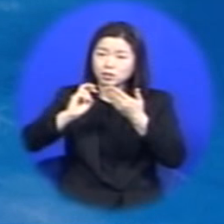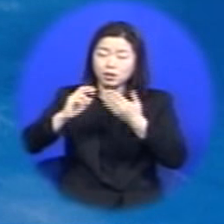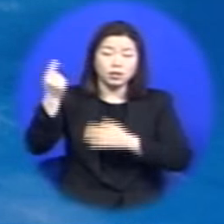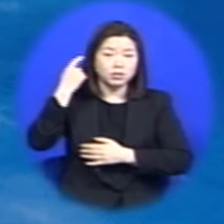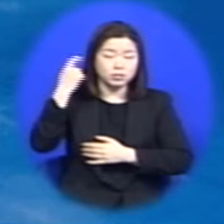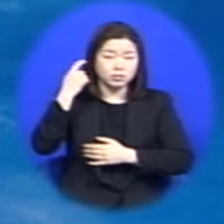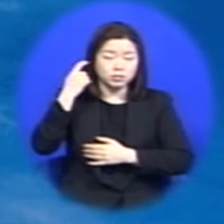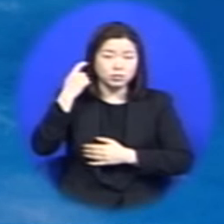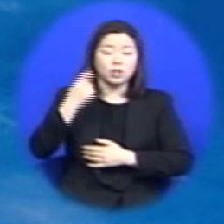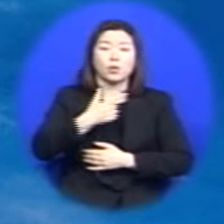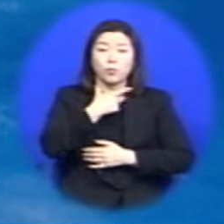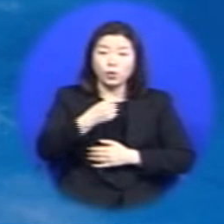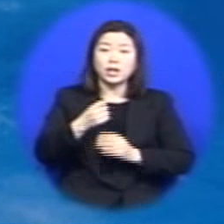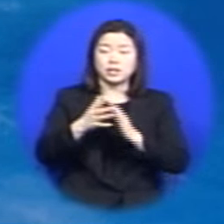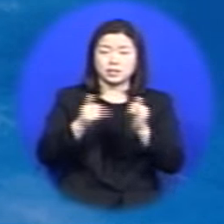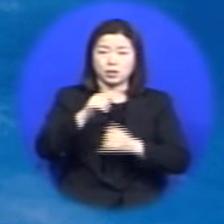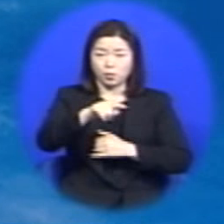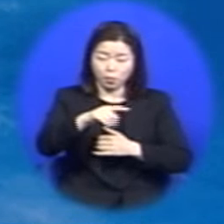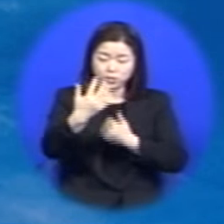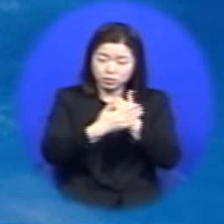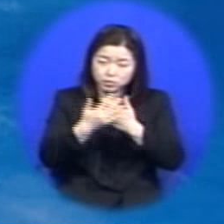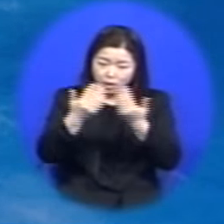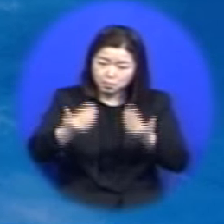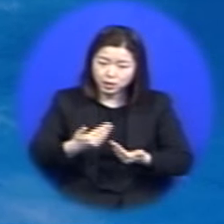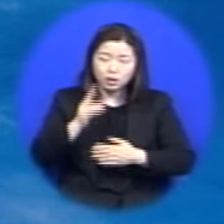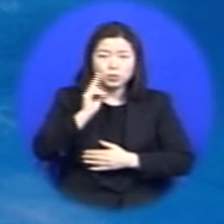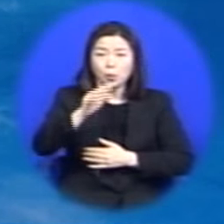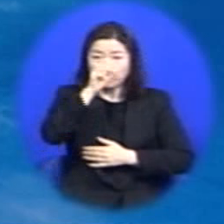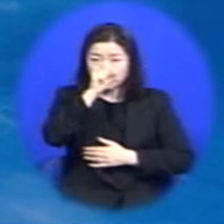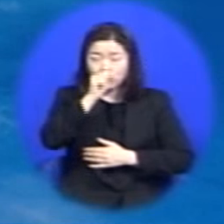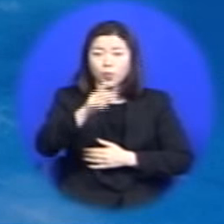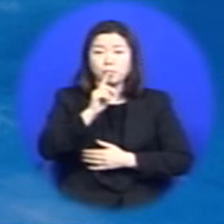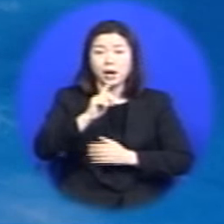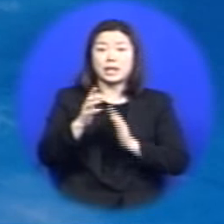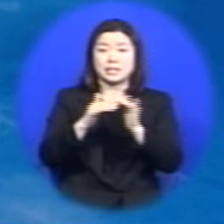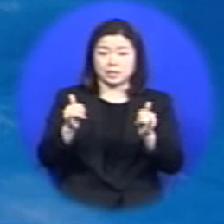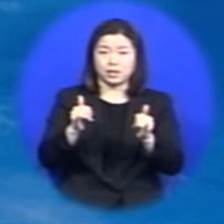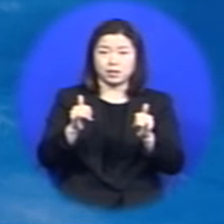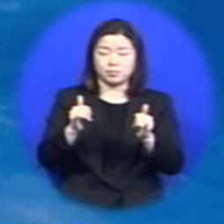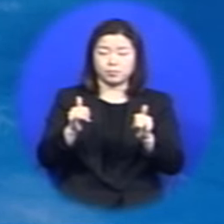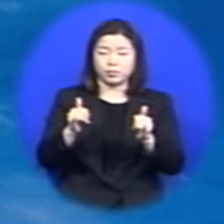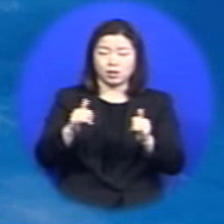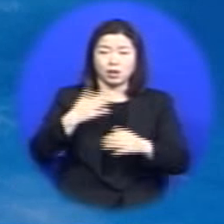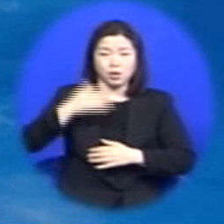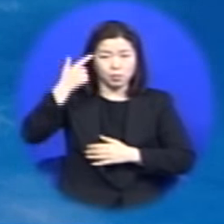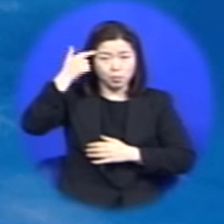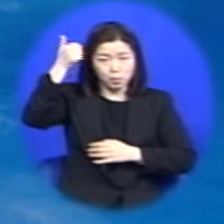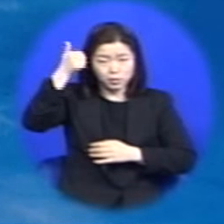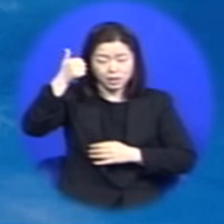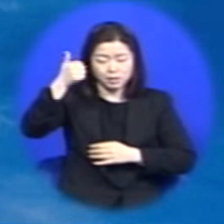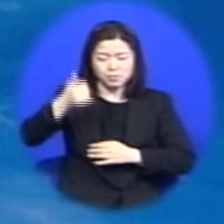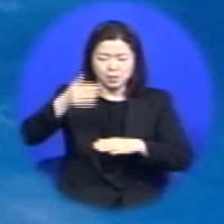받았다고 너무 좋다고 하시는 분들이 목사님 끝까지